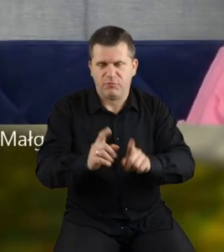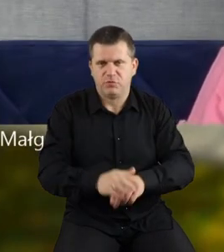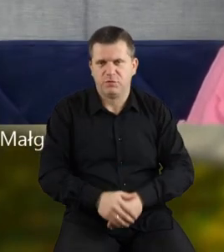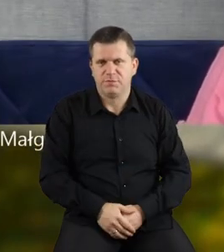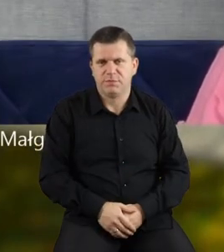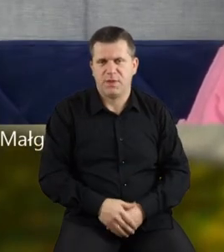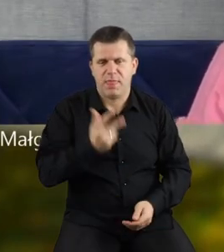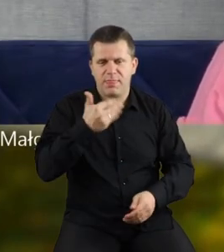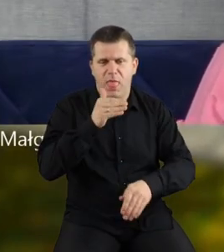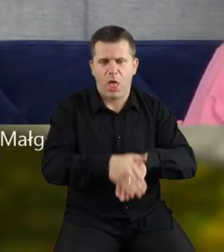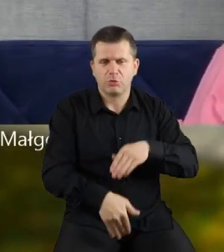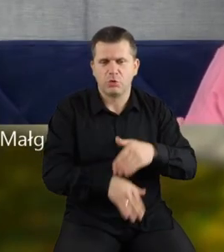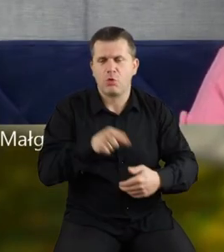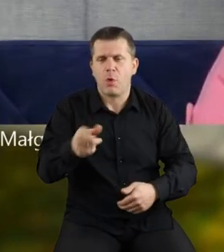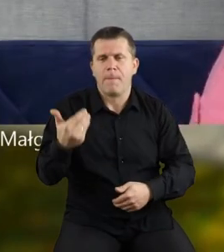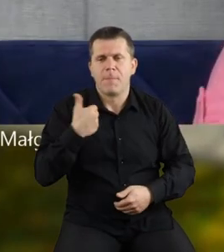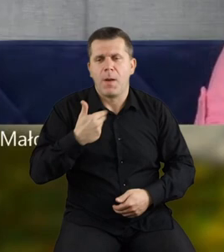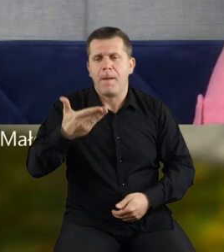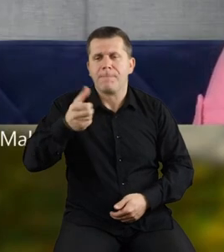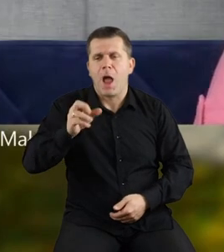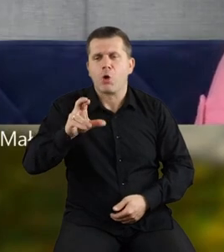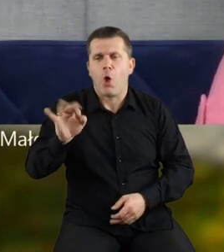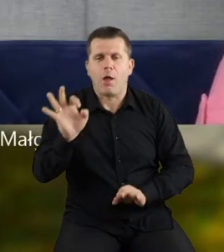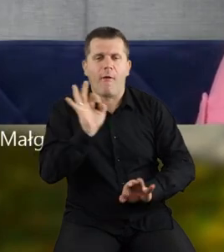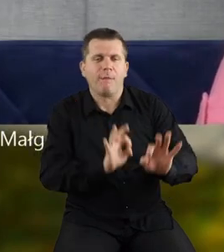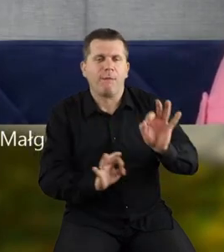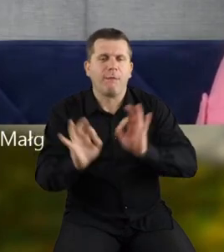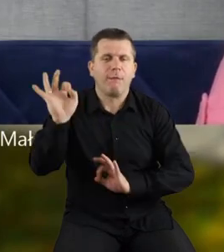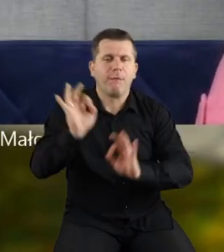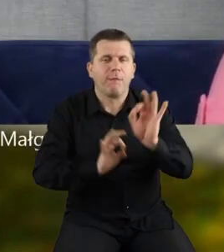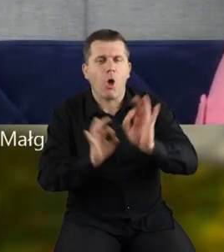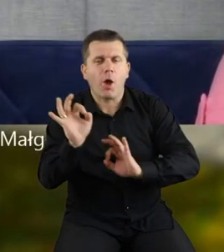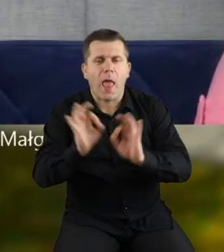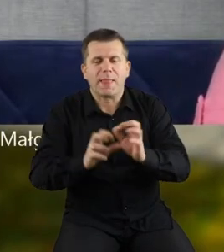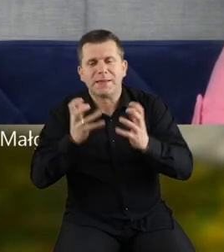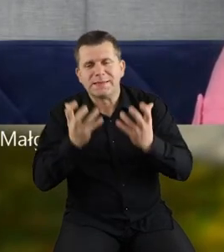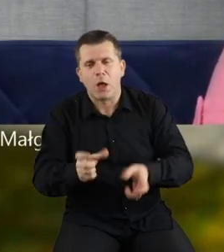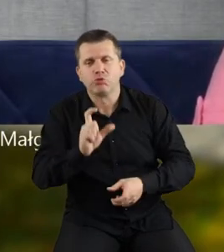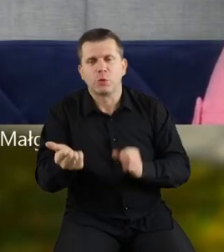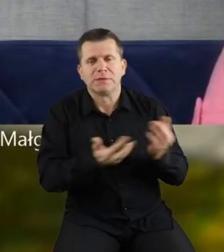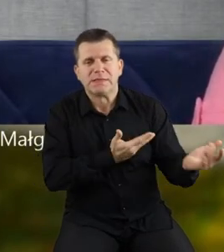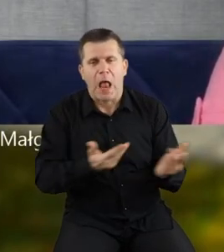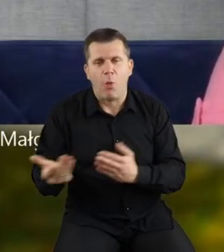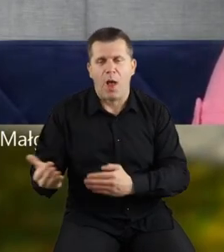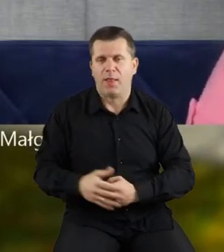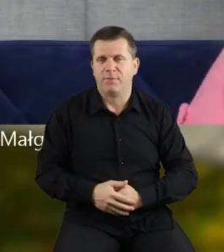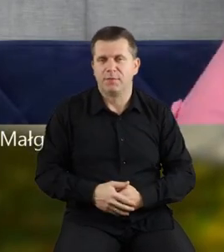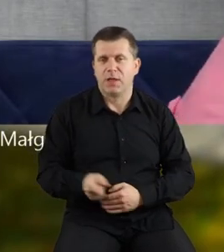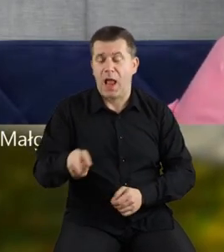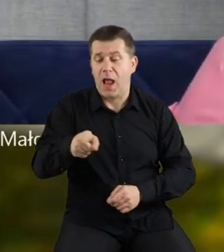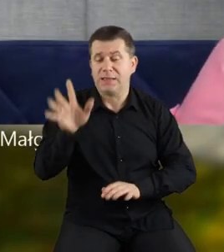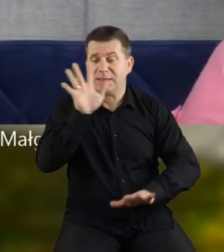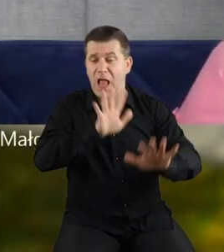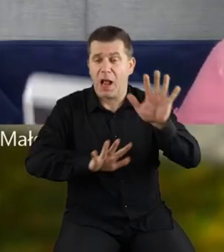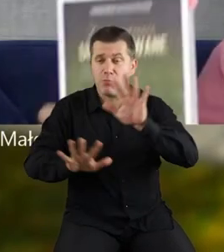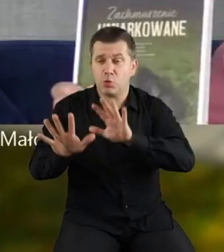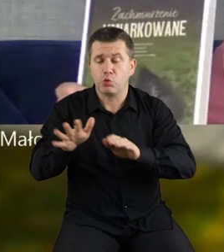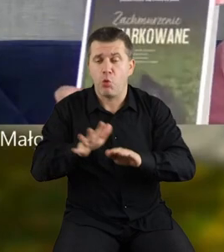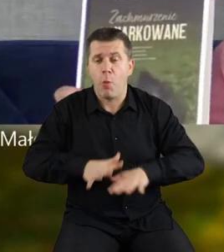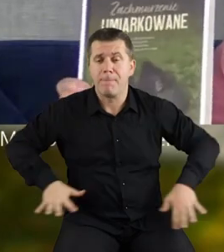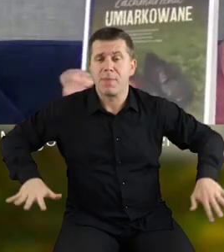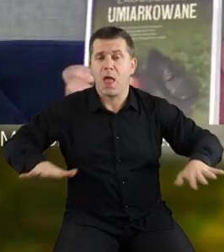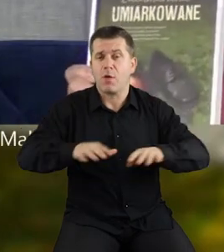prawdziwa, jakieś prawdziwe nieszczęście, to była bardziej Mariolka kokietka, która chciała coś załatwić. Natomiast w